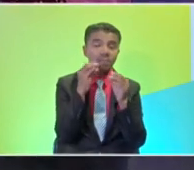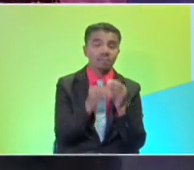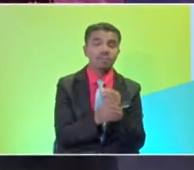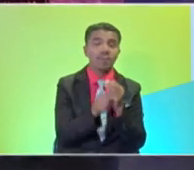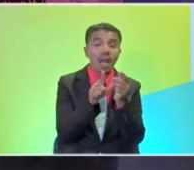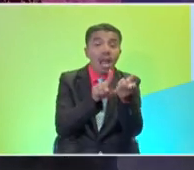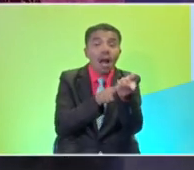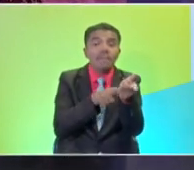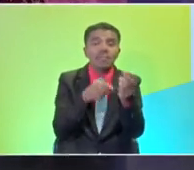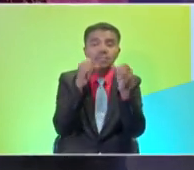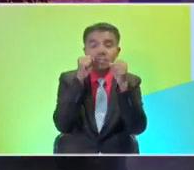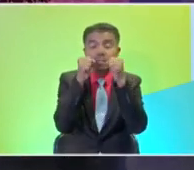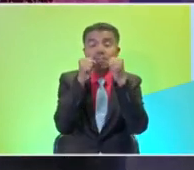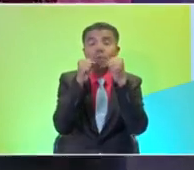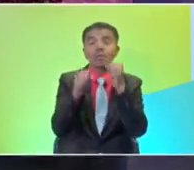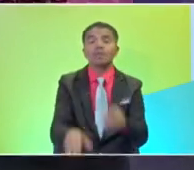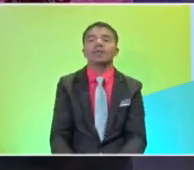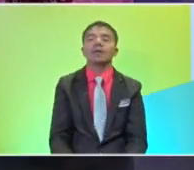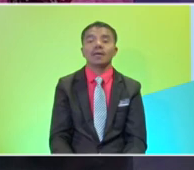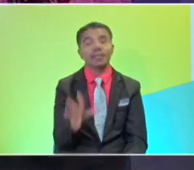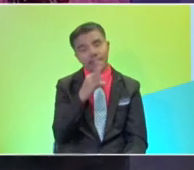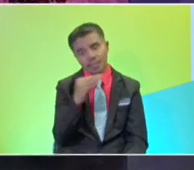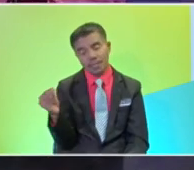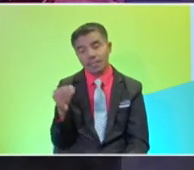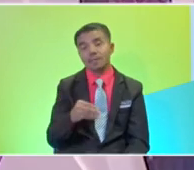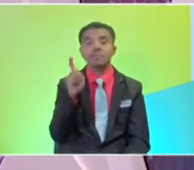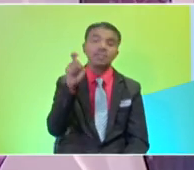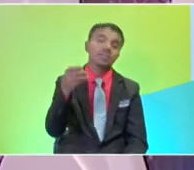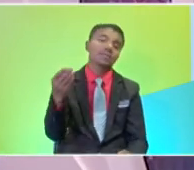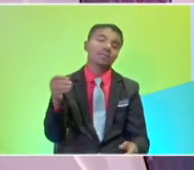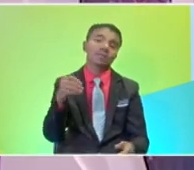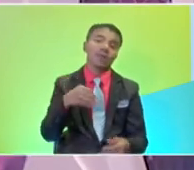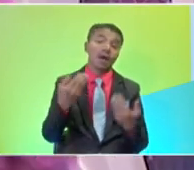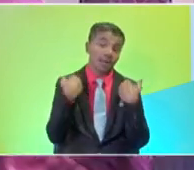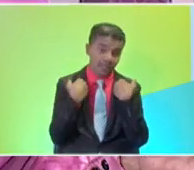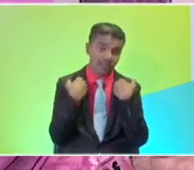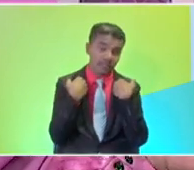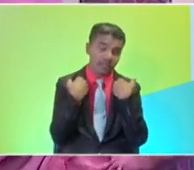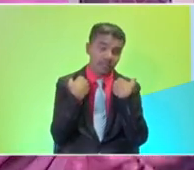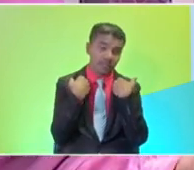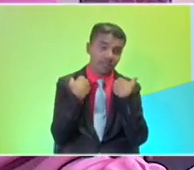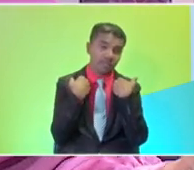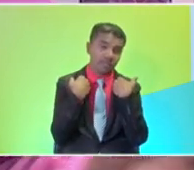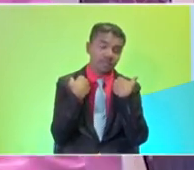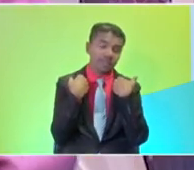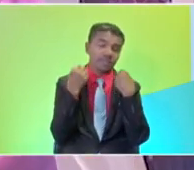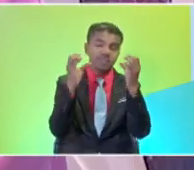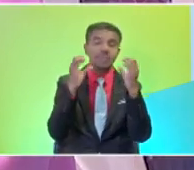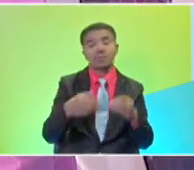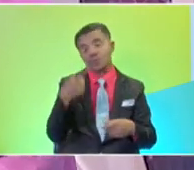er bantuan guru-guru eh intervensi yang mungkin Aan kena masuk kelas linik untuk menulis KH yang betul